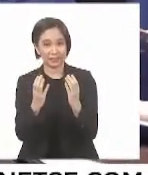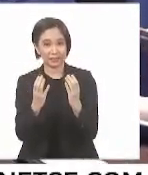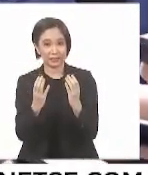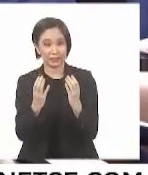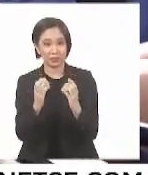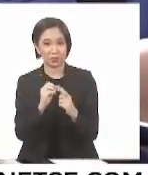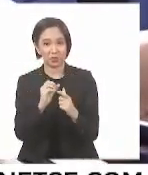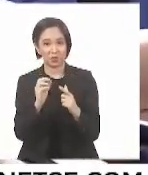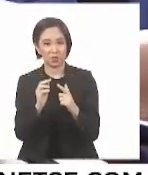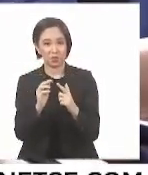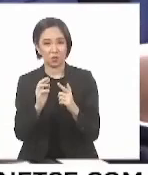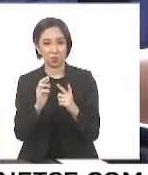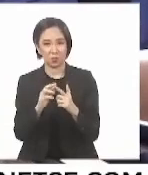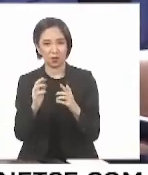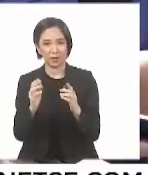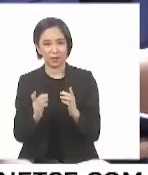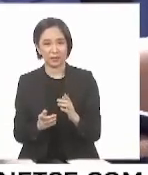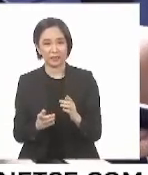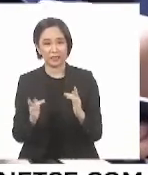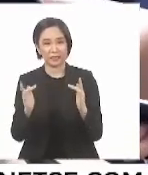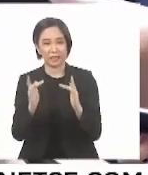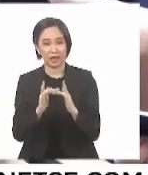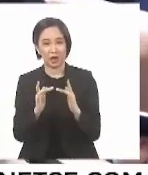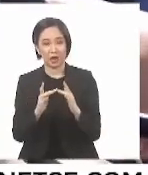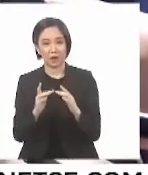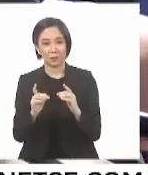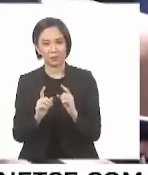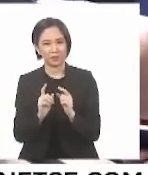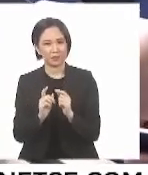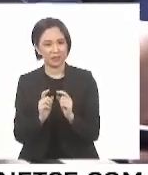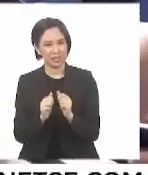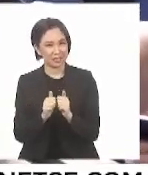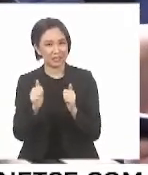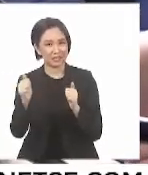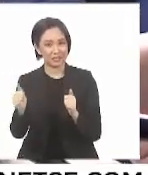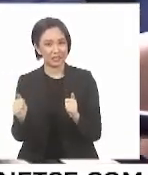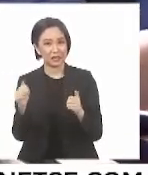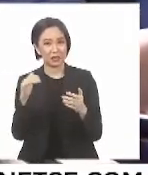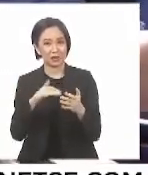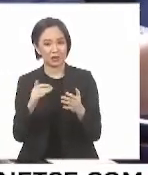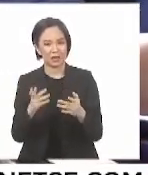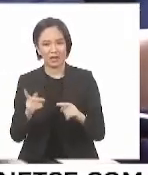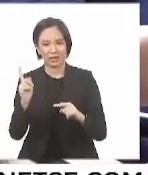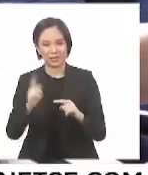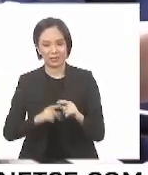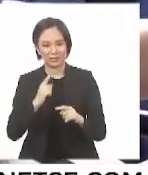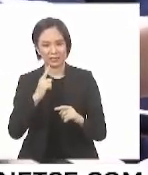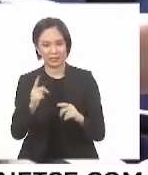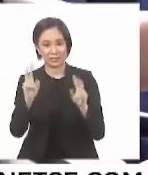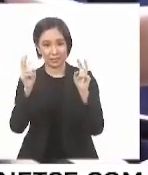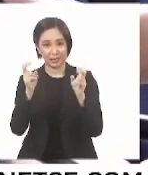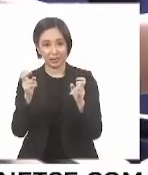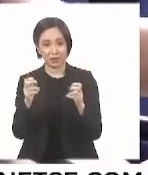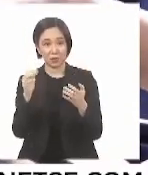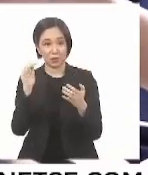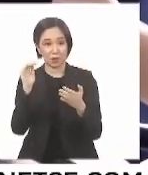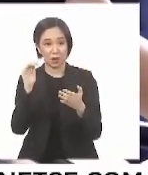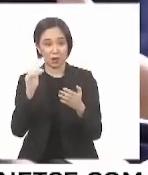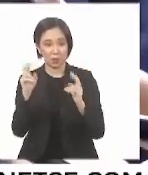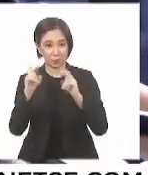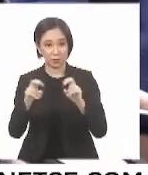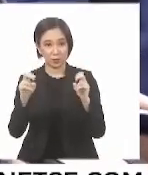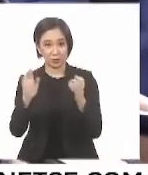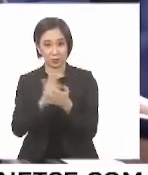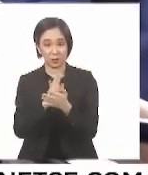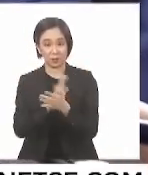learning. So, hindi ko lang po ma-cite yung title ng research paper sa ngayon, but yun po yung nakita